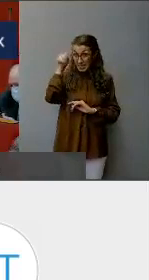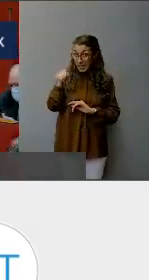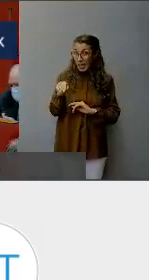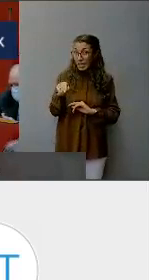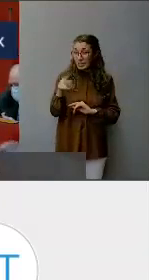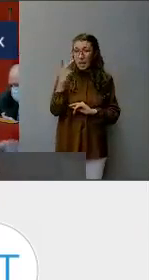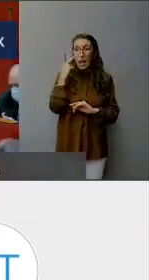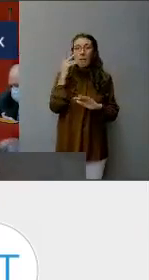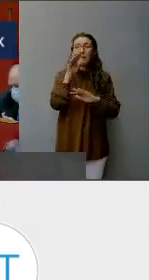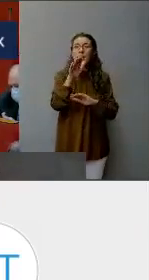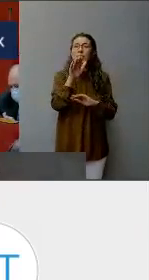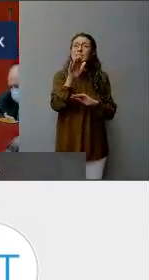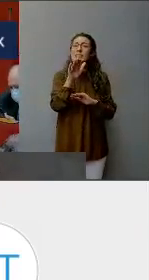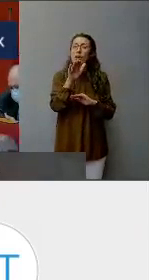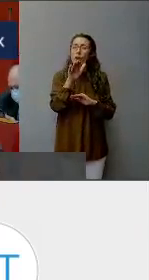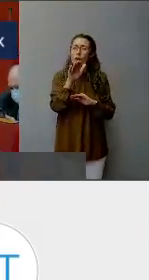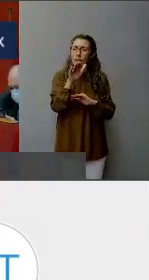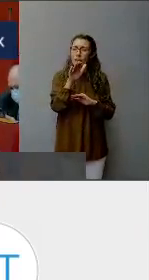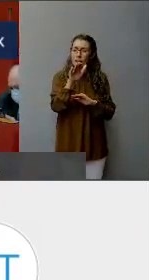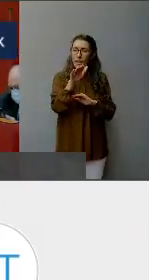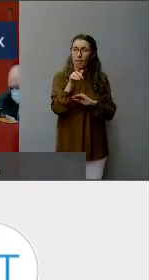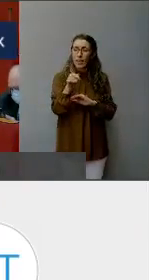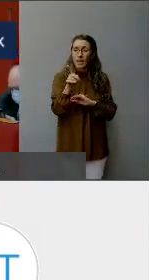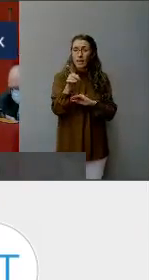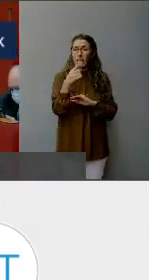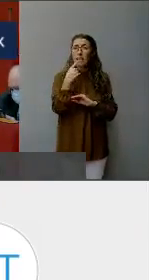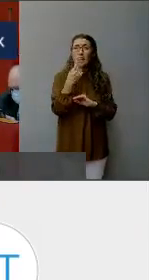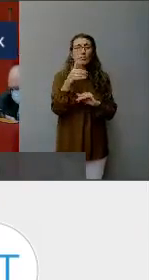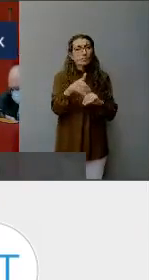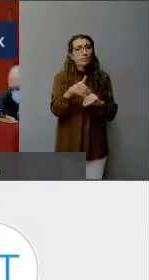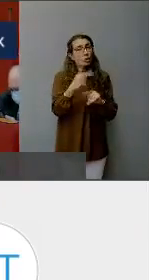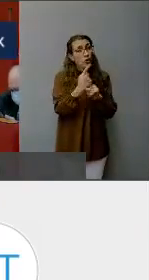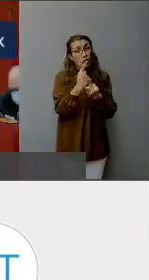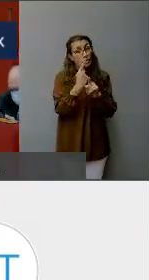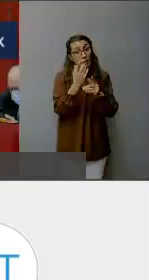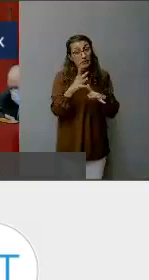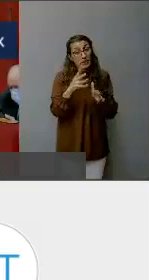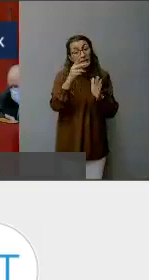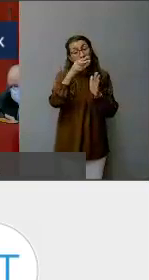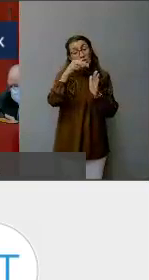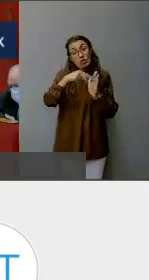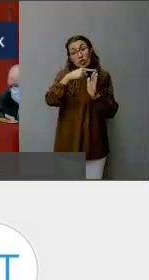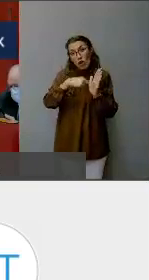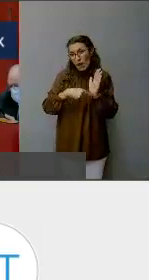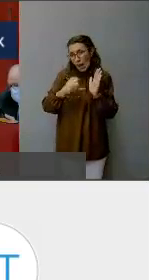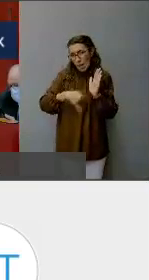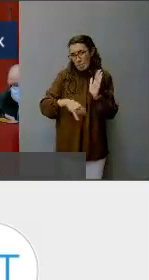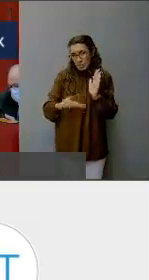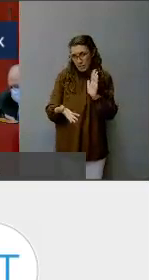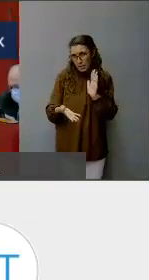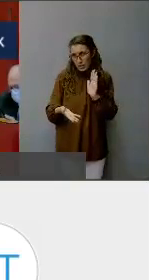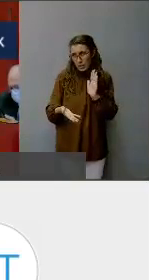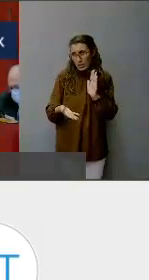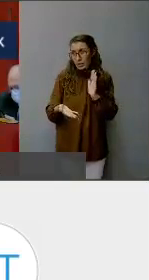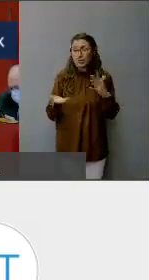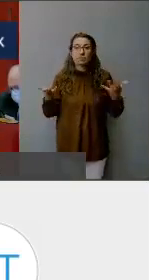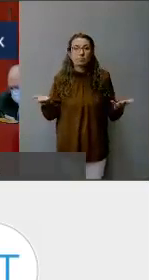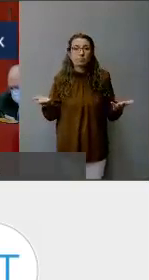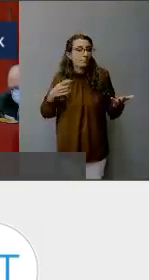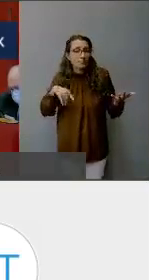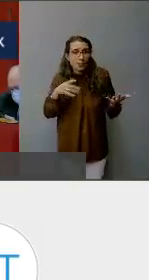previsione quella della fine del mese di novembre siccome ormai per il termine del cantiere siccome ormai ci siamo